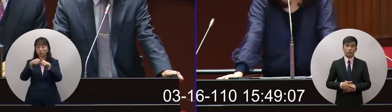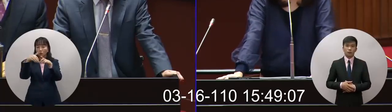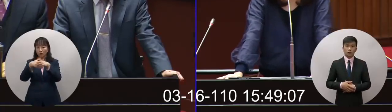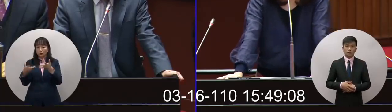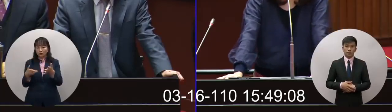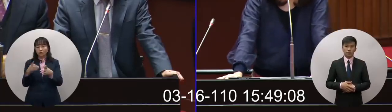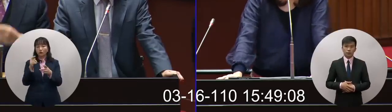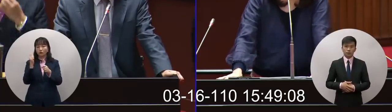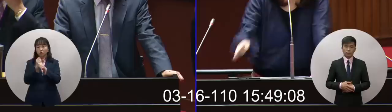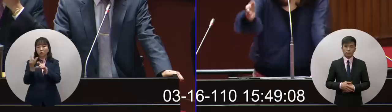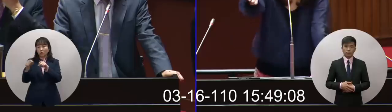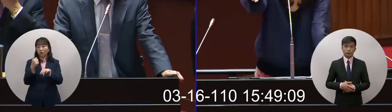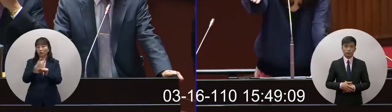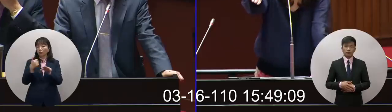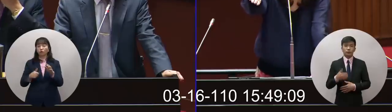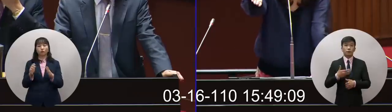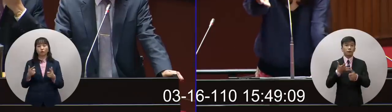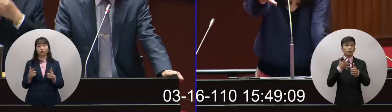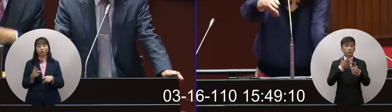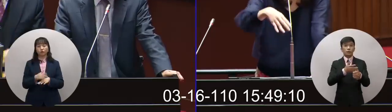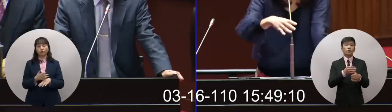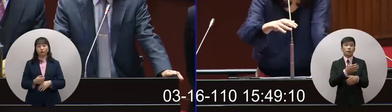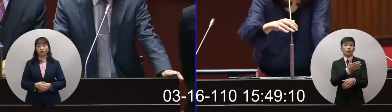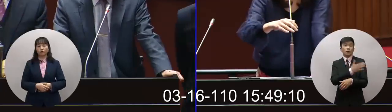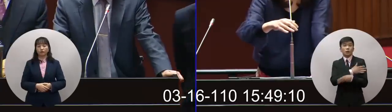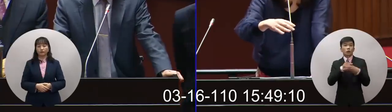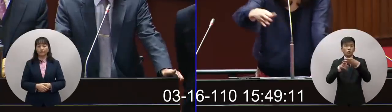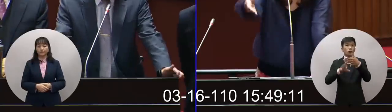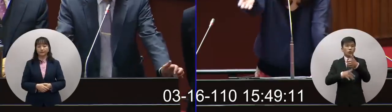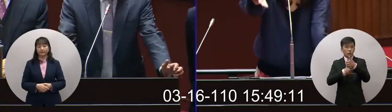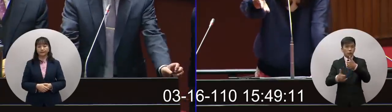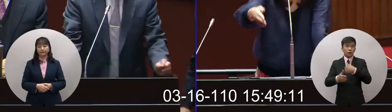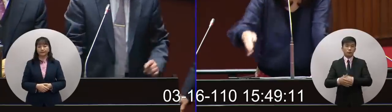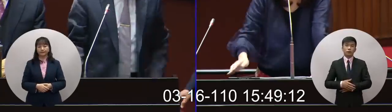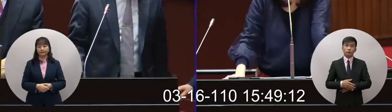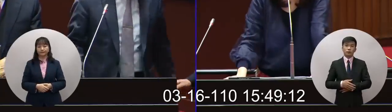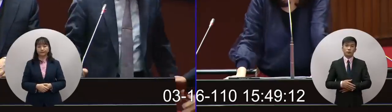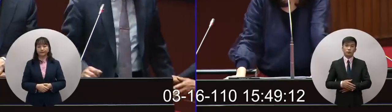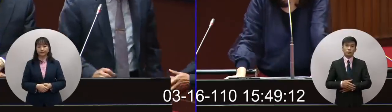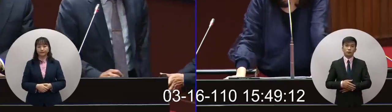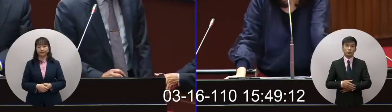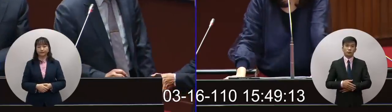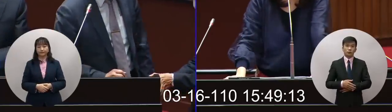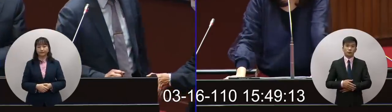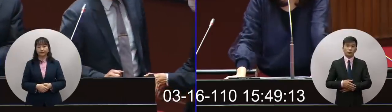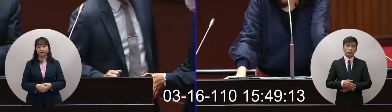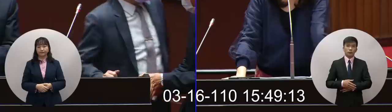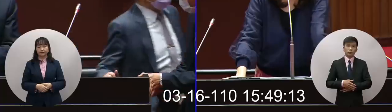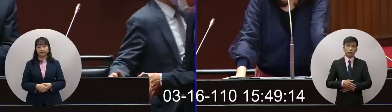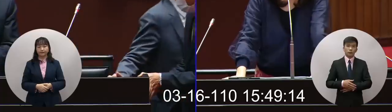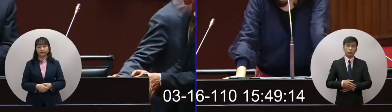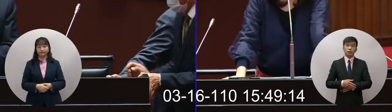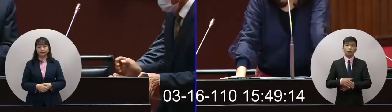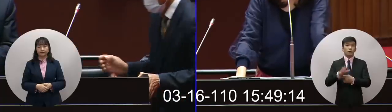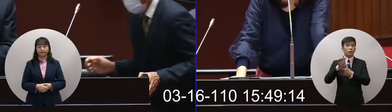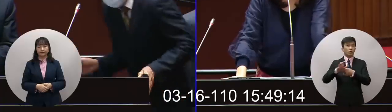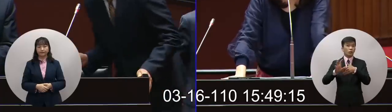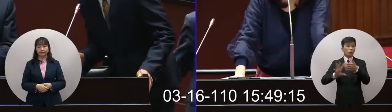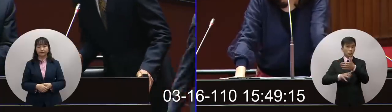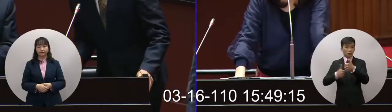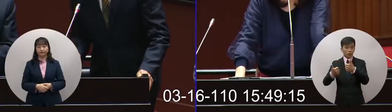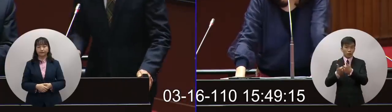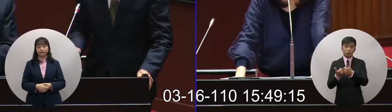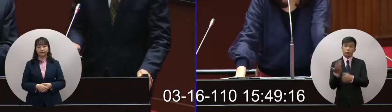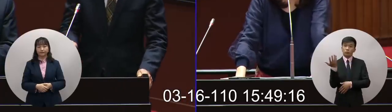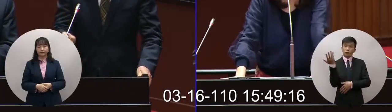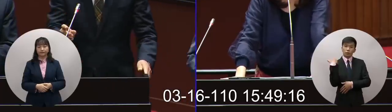果来下台，我会在。 那请教陈其仲主委，我听到你的答案了，请教陈其仲主委。农委会过去一整